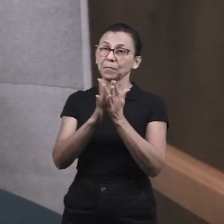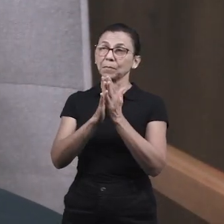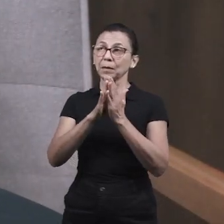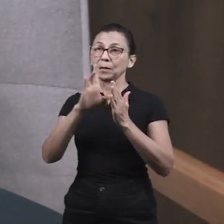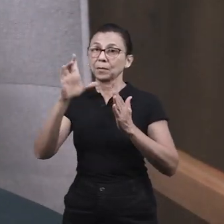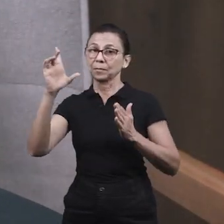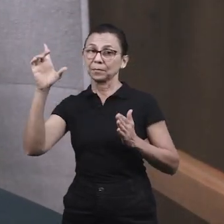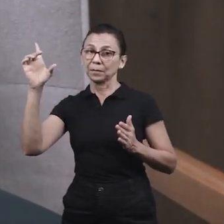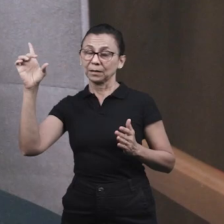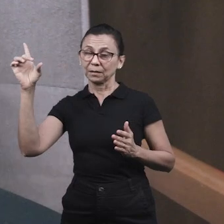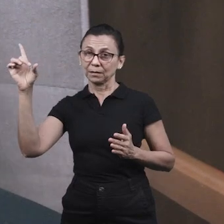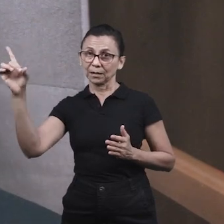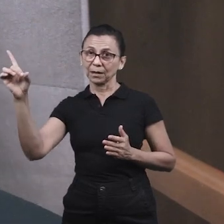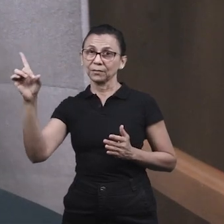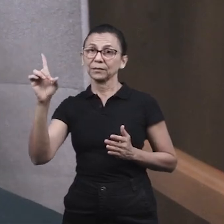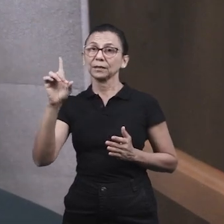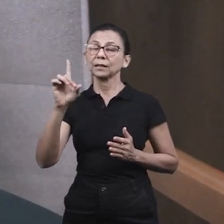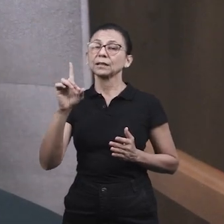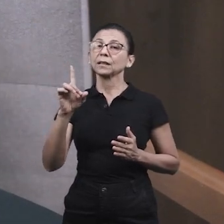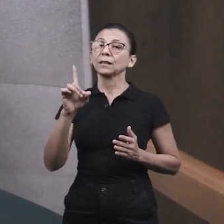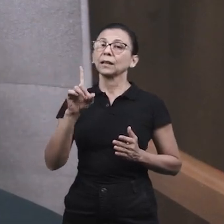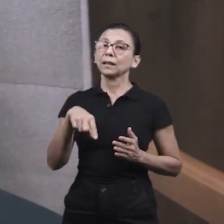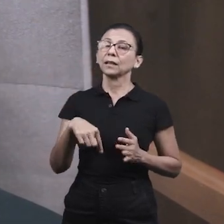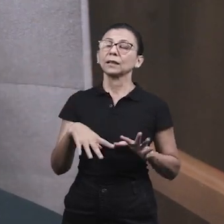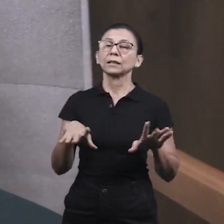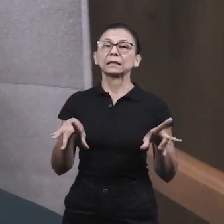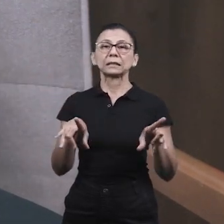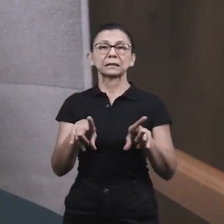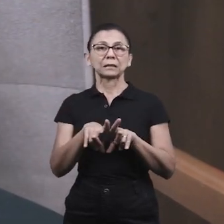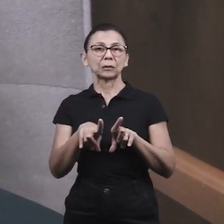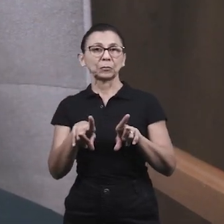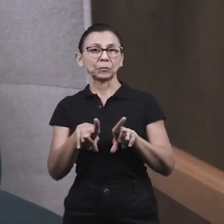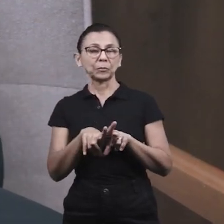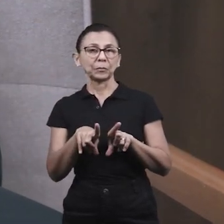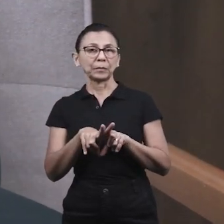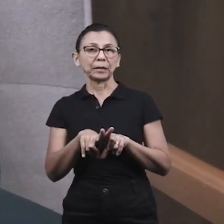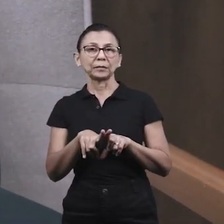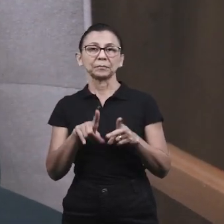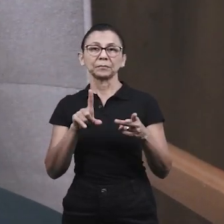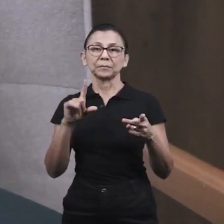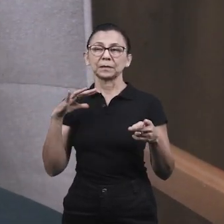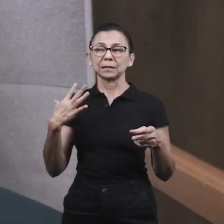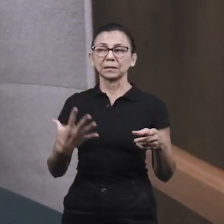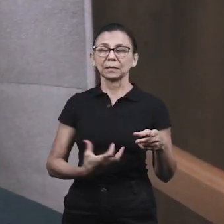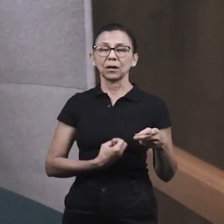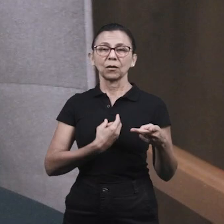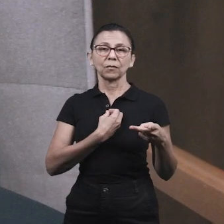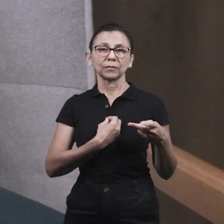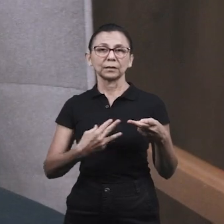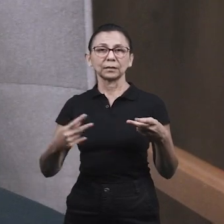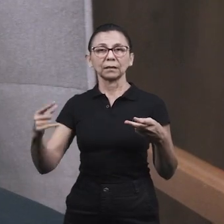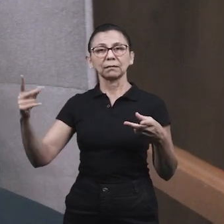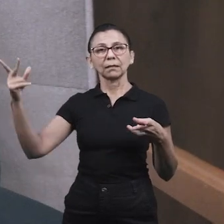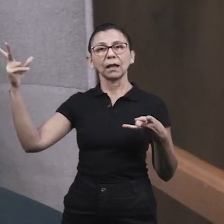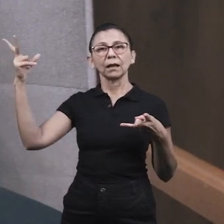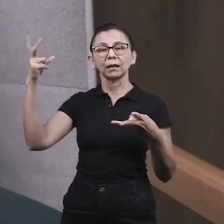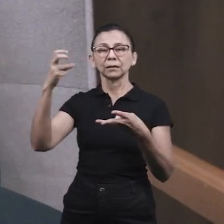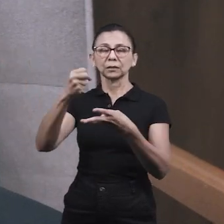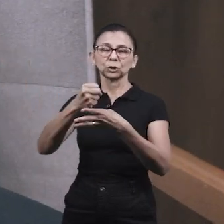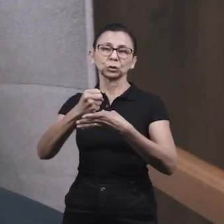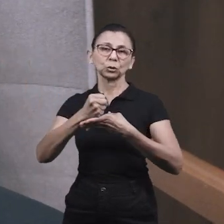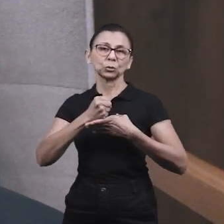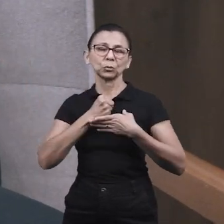Donc cette même parole qui a cette portée de cette plénitude que tu as citée, c'est la